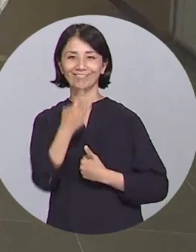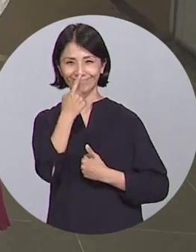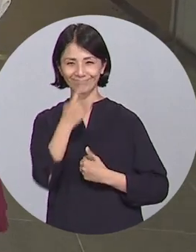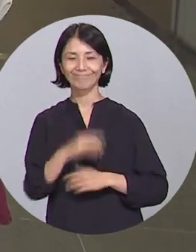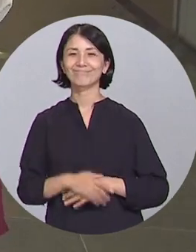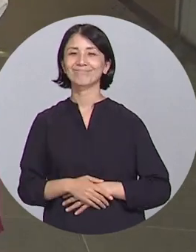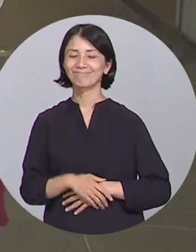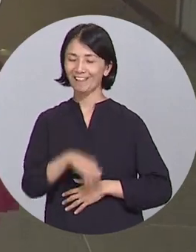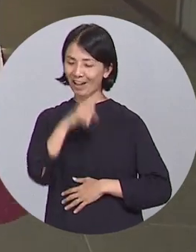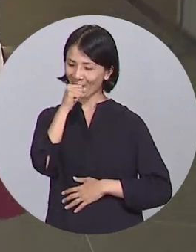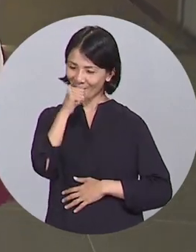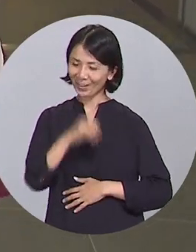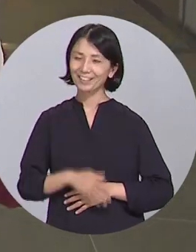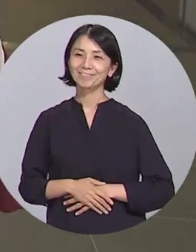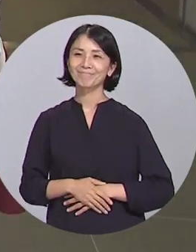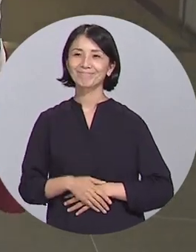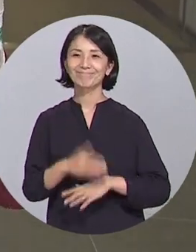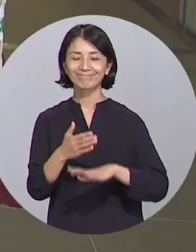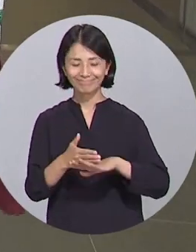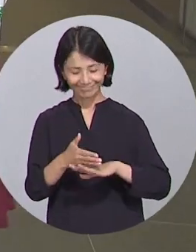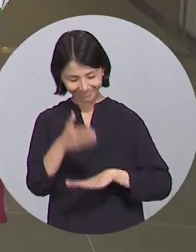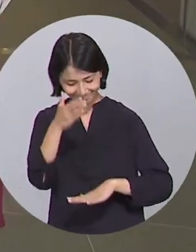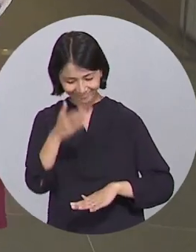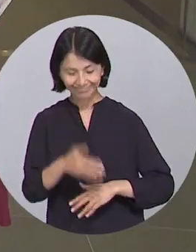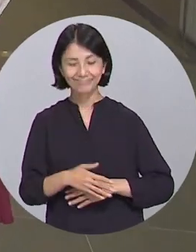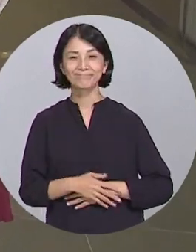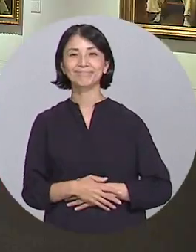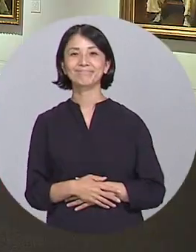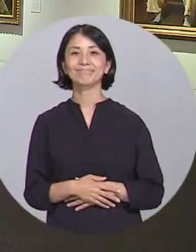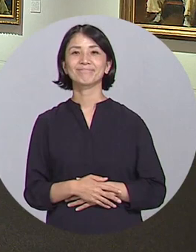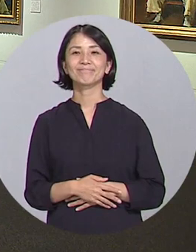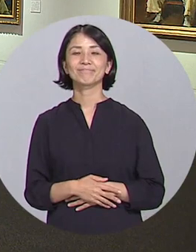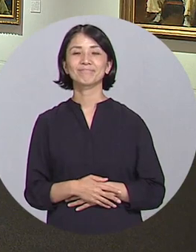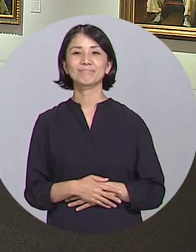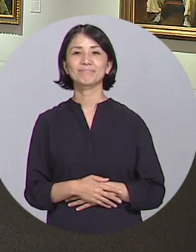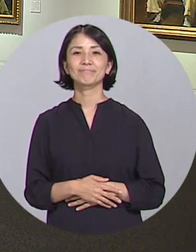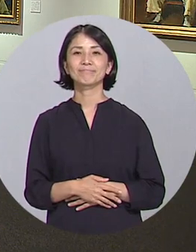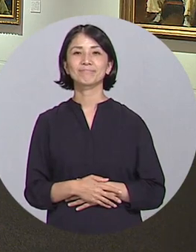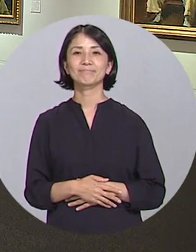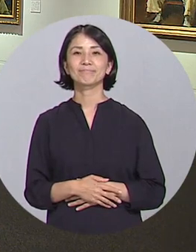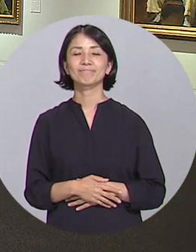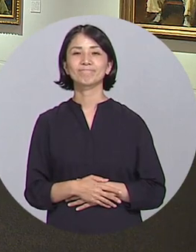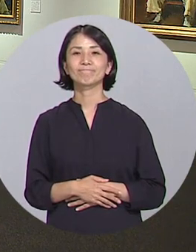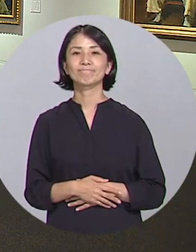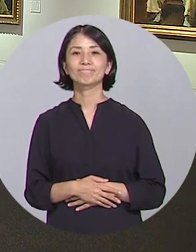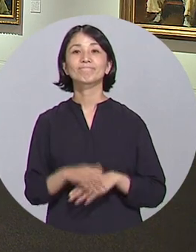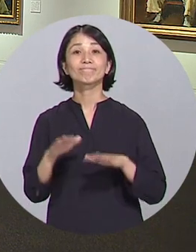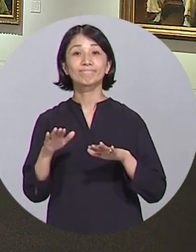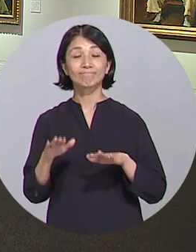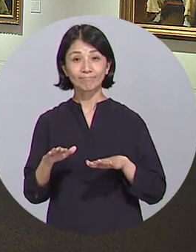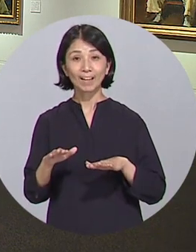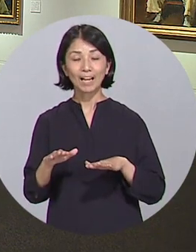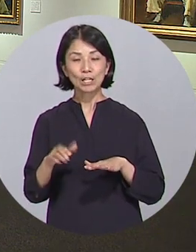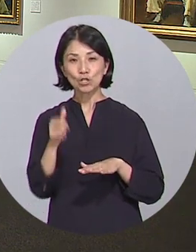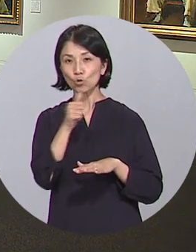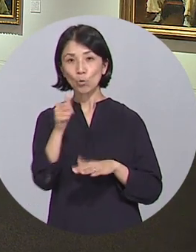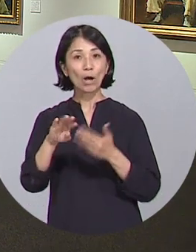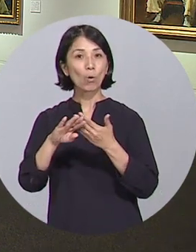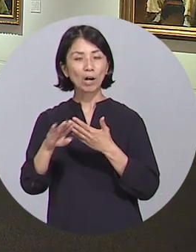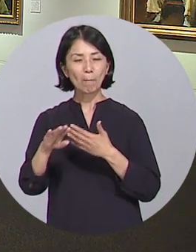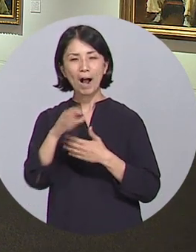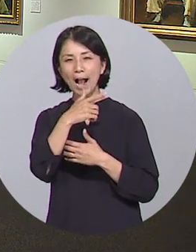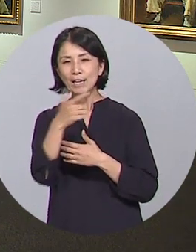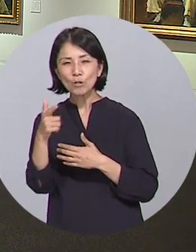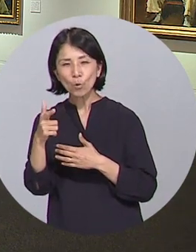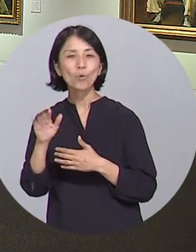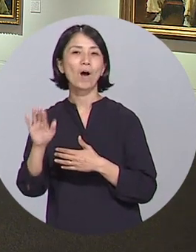です。 良かったです。 ありがとうございました。 ありがとうございました。 今回ご紹介した作品以外にも魅力ある作